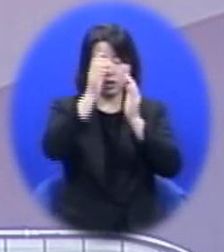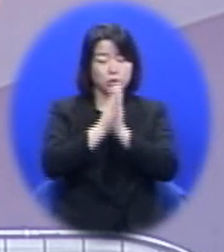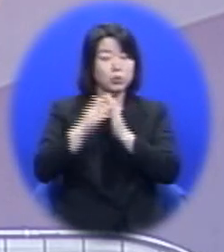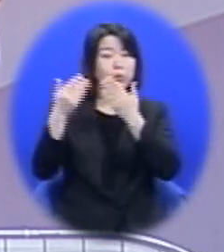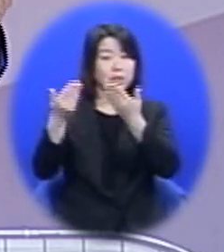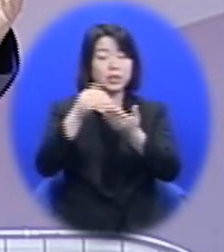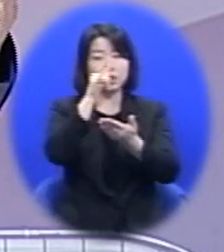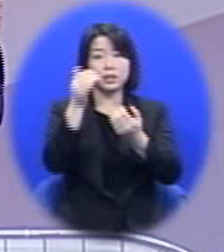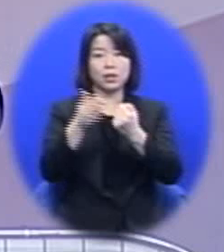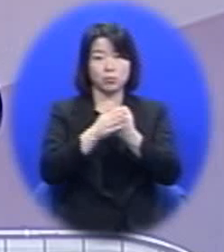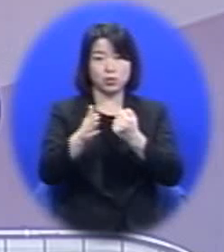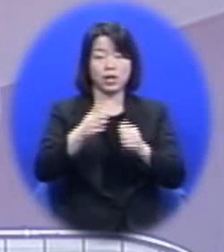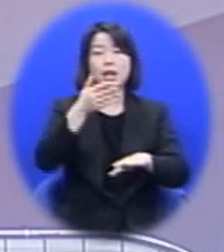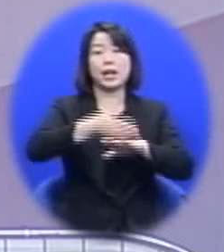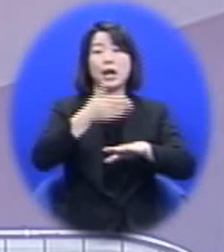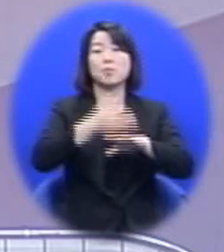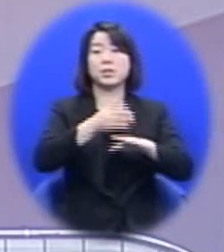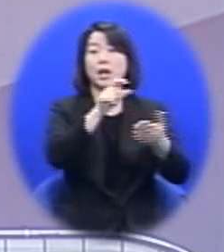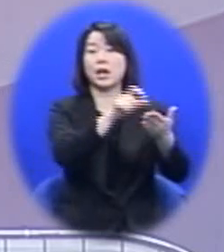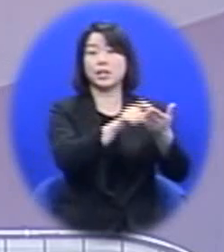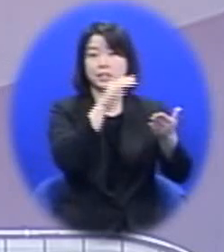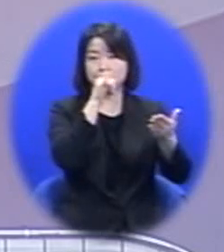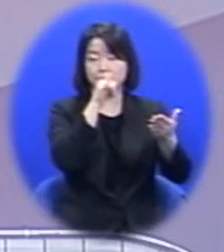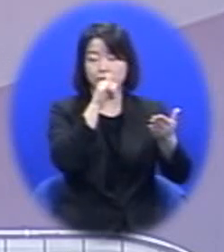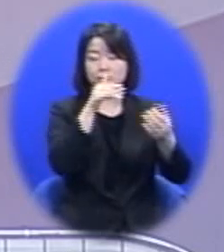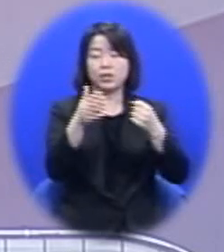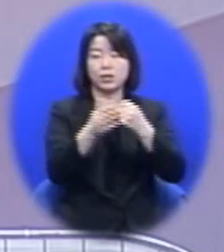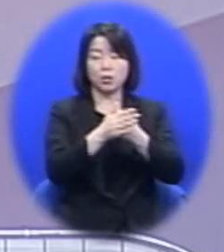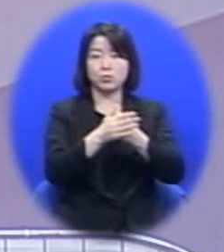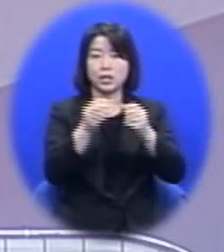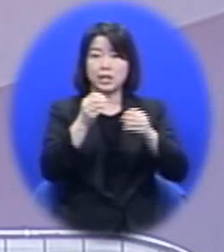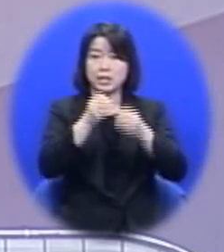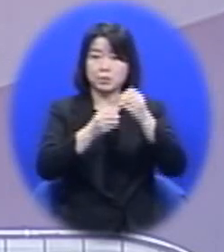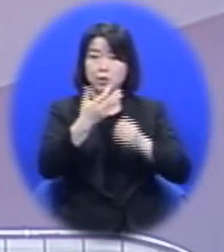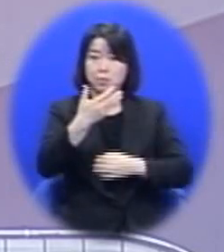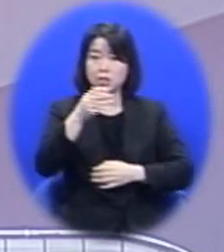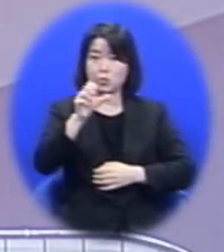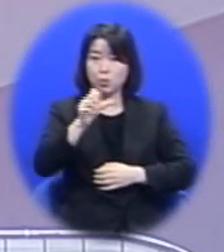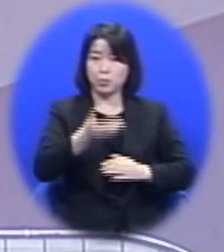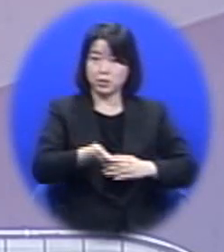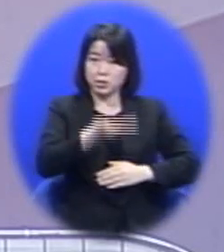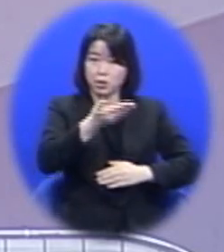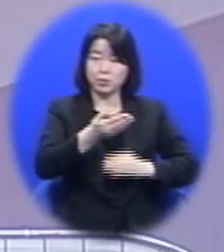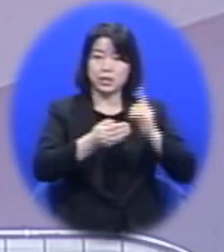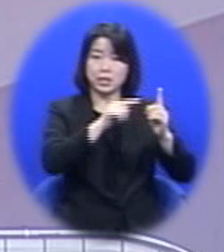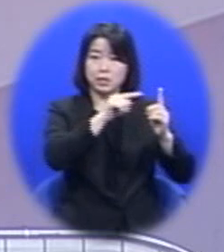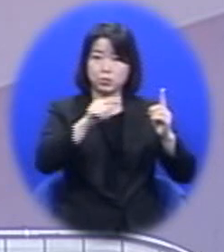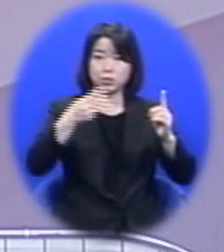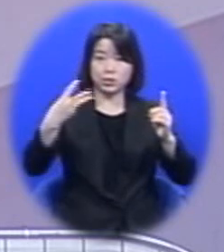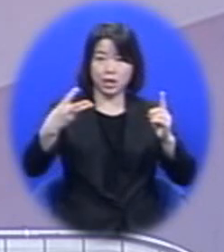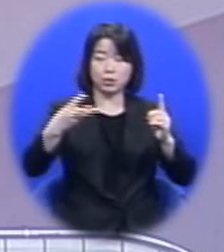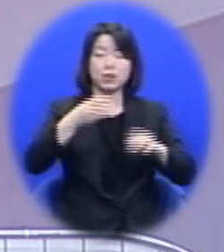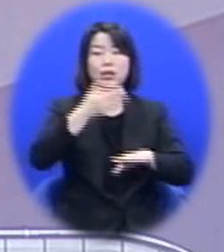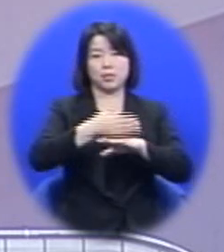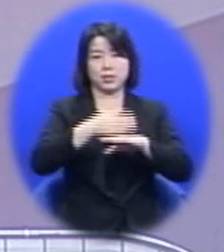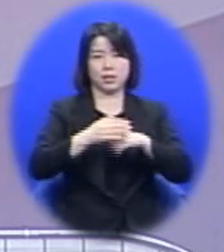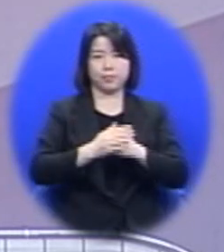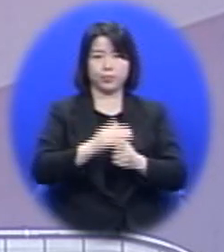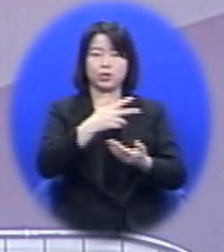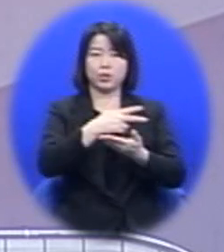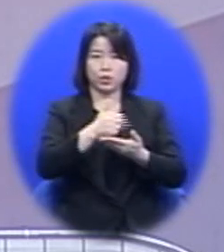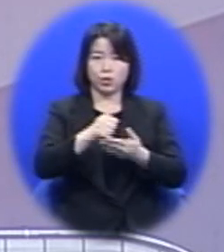나오지요. 시편 85편 첫 부분은 감사입니다. 1절부터 3절까지는 구원의 하나님께